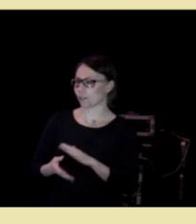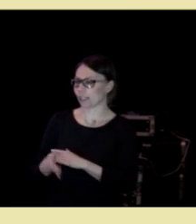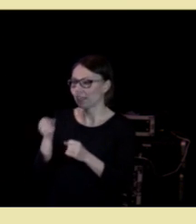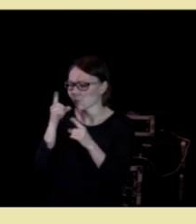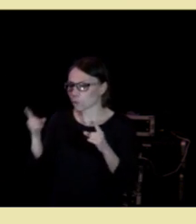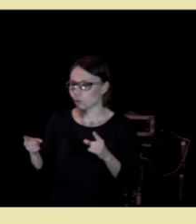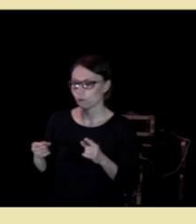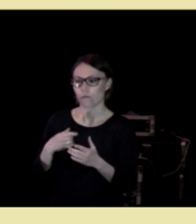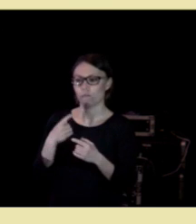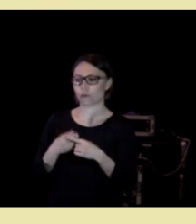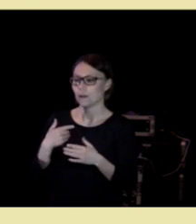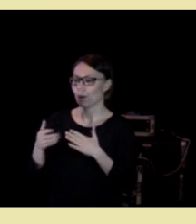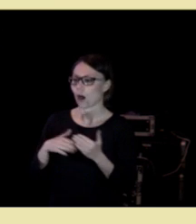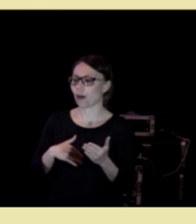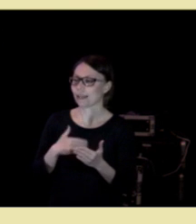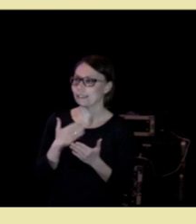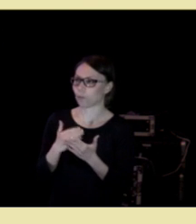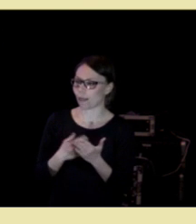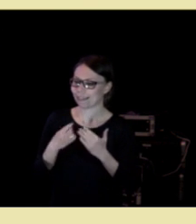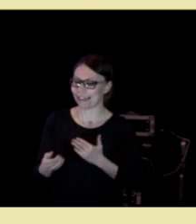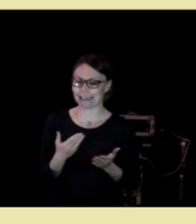behandlingsplan, til tjenestene.